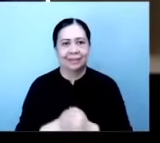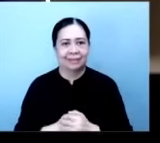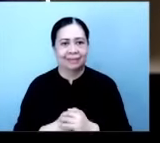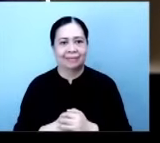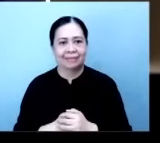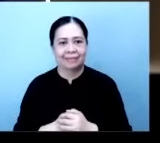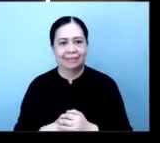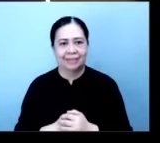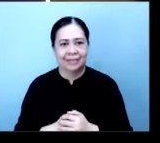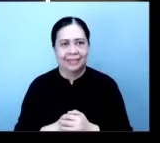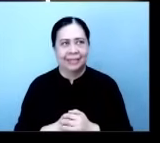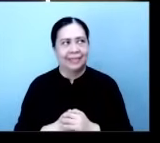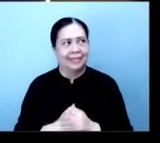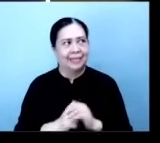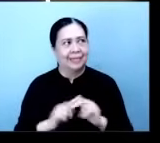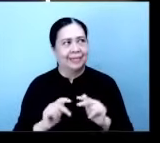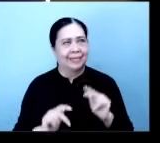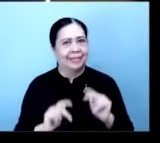Awkward.